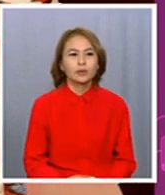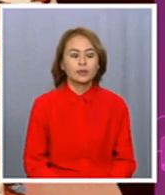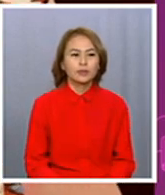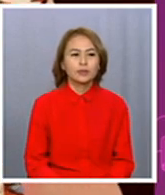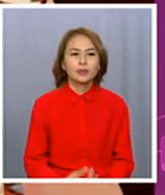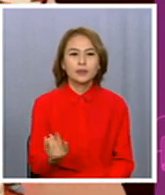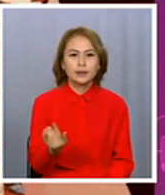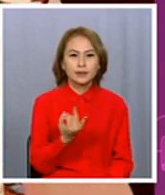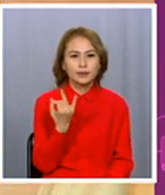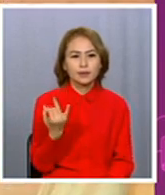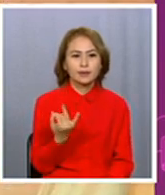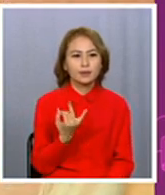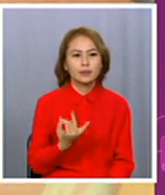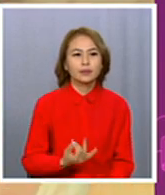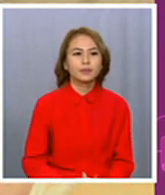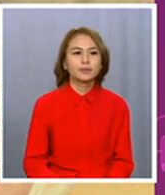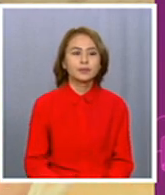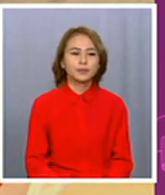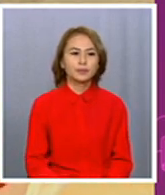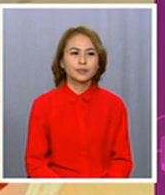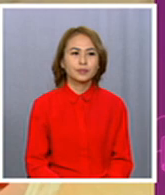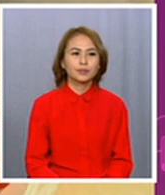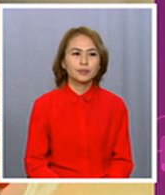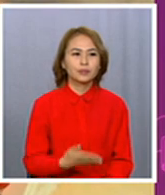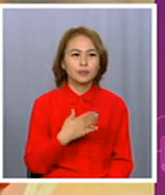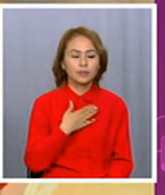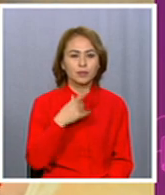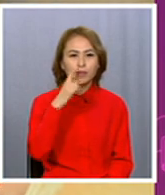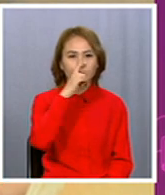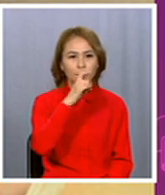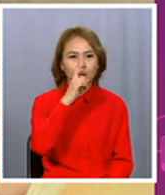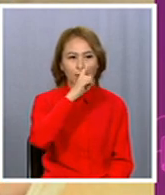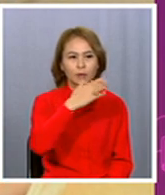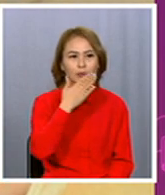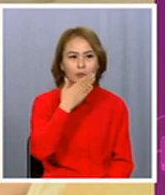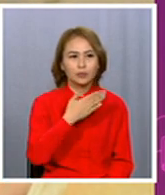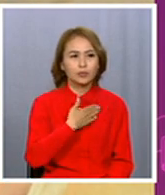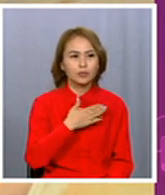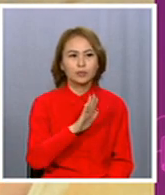Қызық екен. Мен айранды жақсы көрмейм.